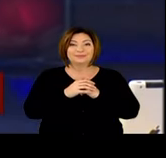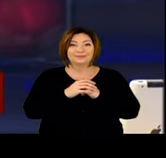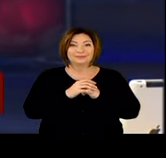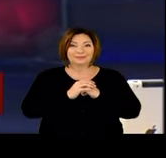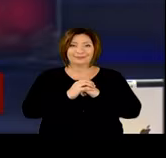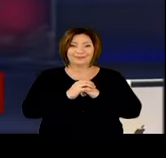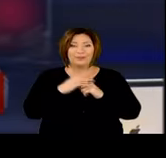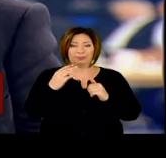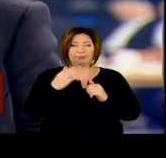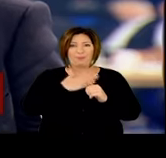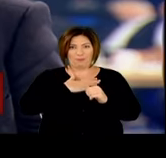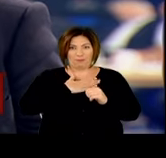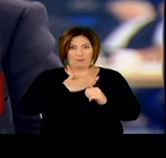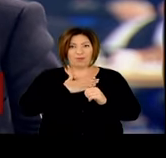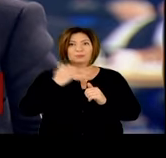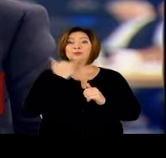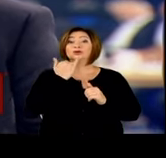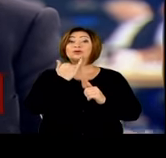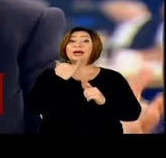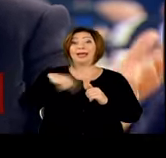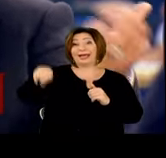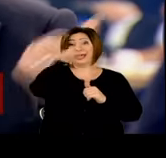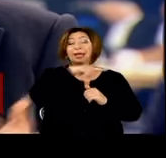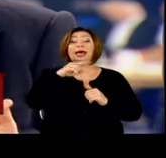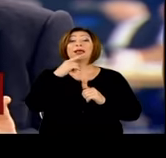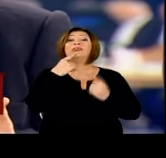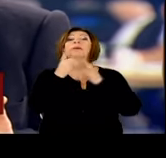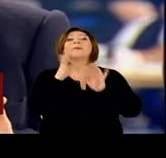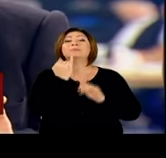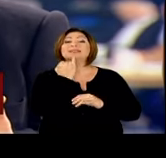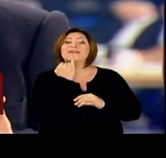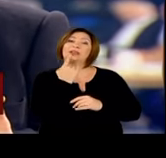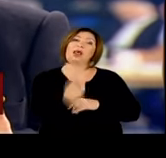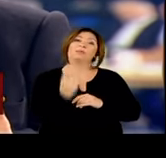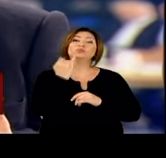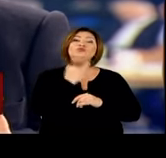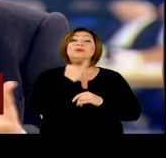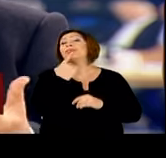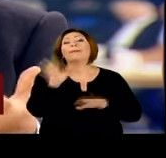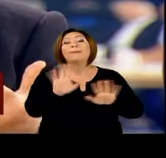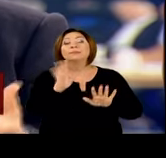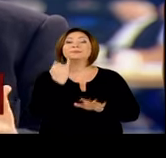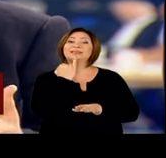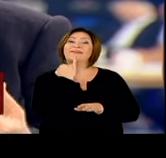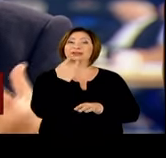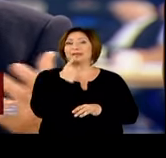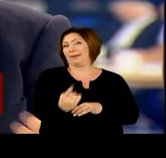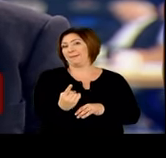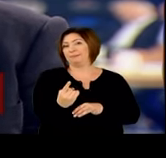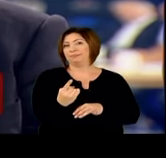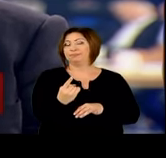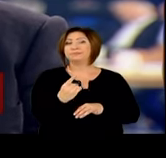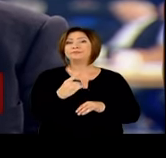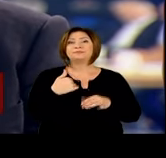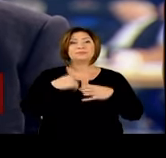ben. Ben müşteriye müşteri demem, misafirdir derim ben. Güzel. Buraya bize gelen, yani